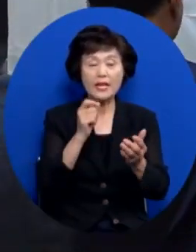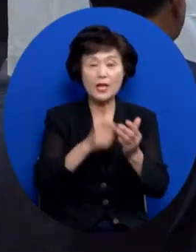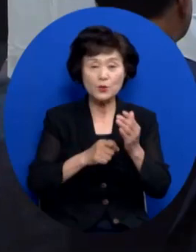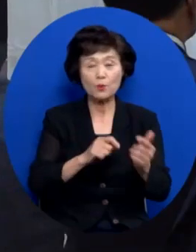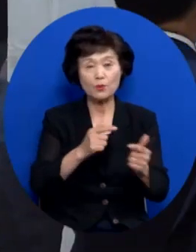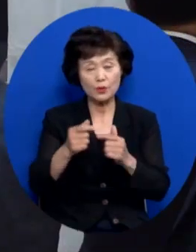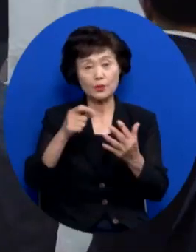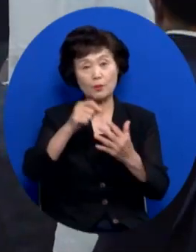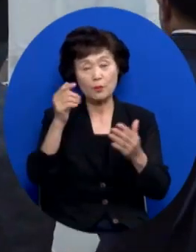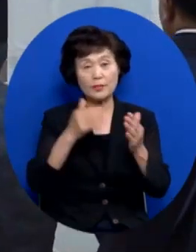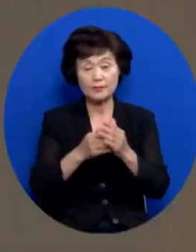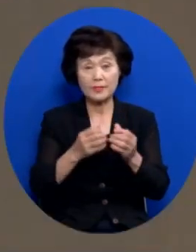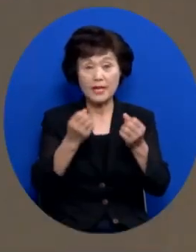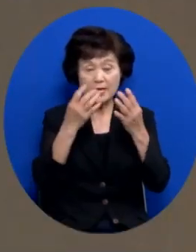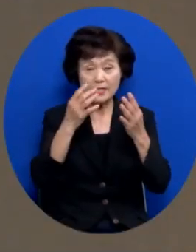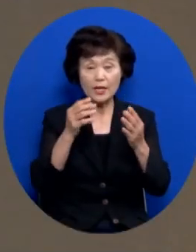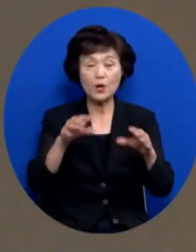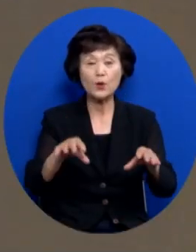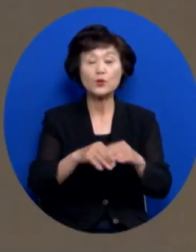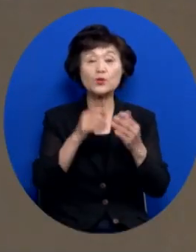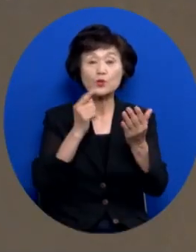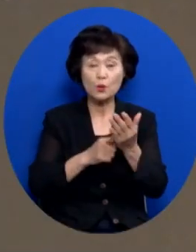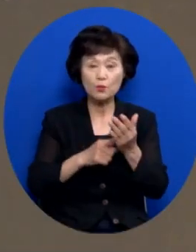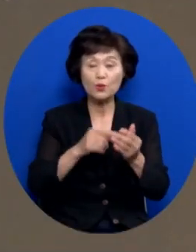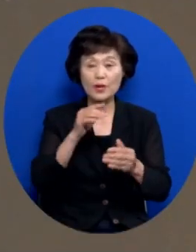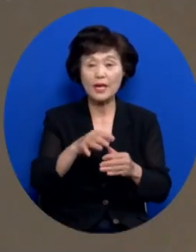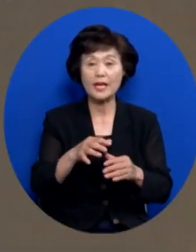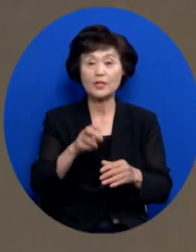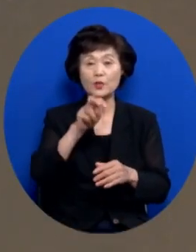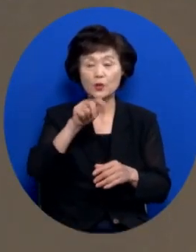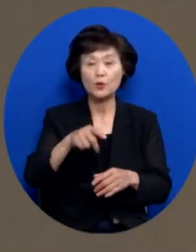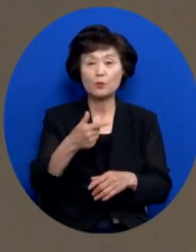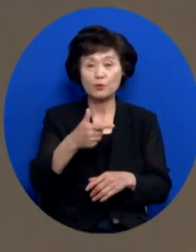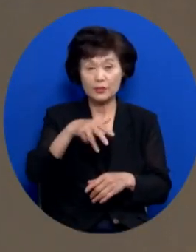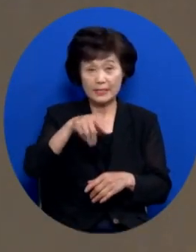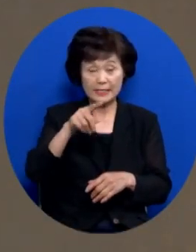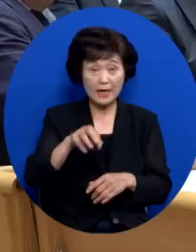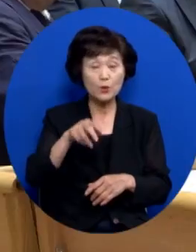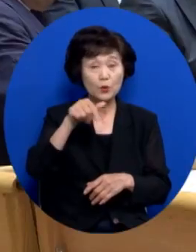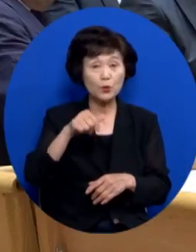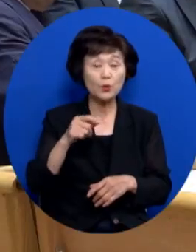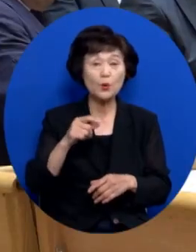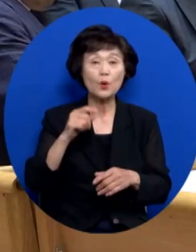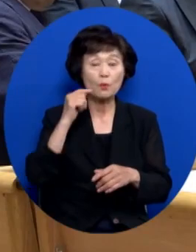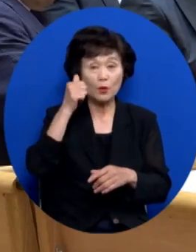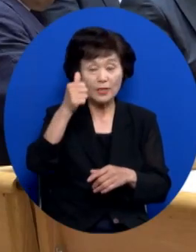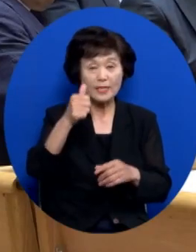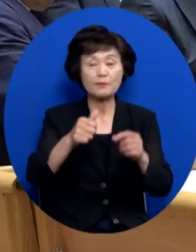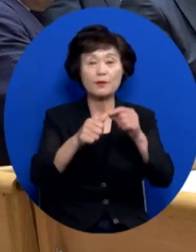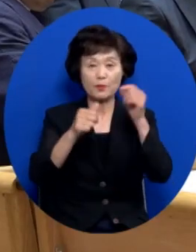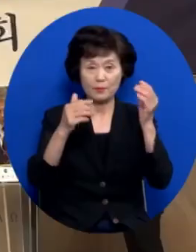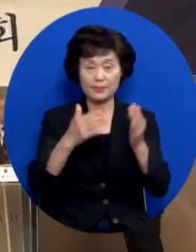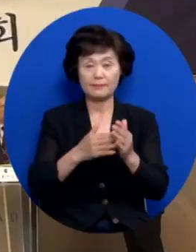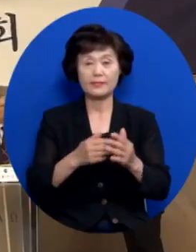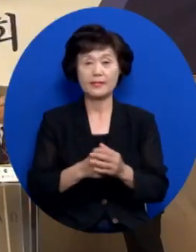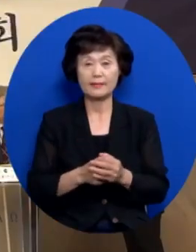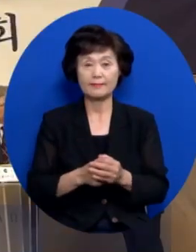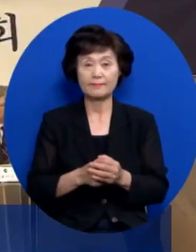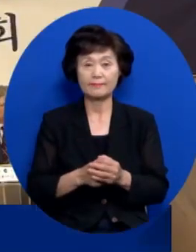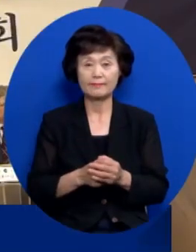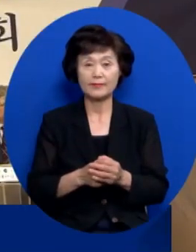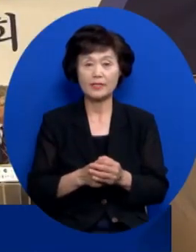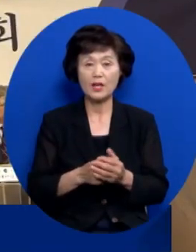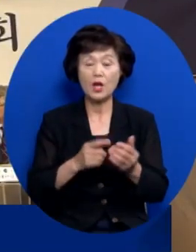살림을 도맡을 새 총무에는 현 총무인 문창국 목사가 단독 입후보에 연임이 결정됐습니다.